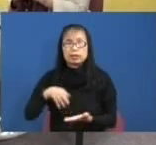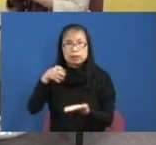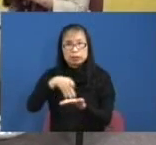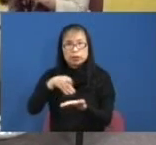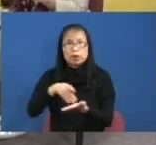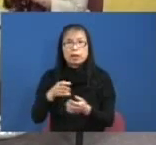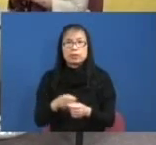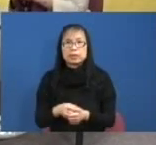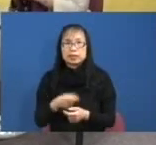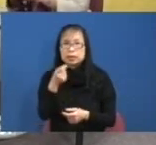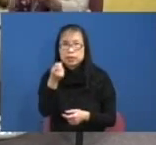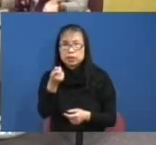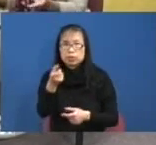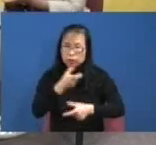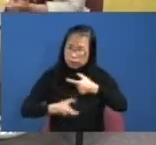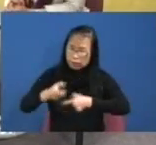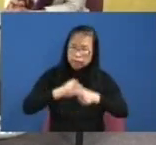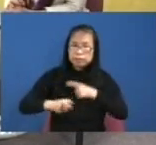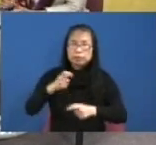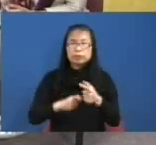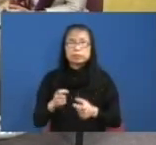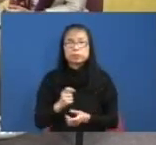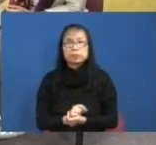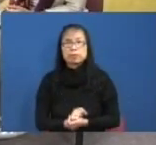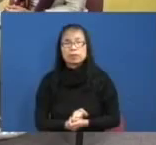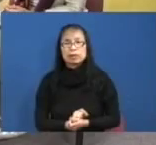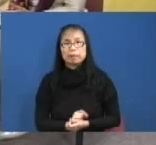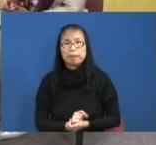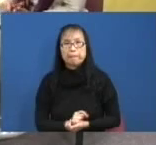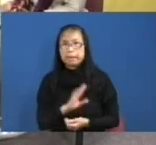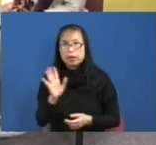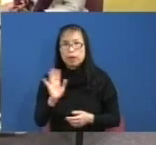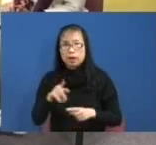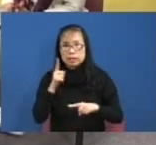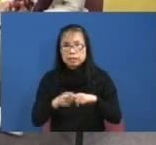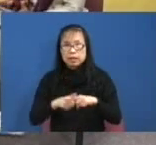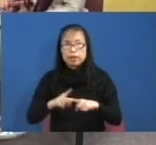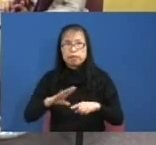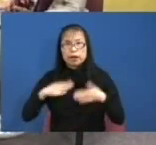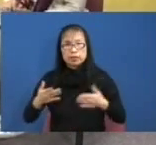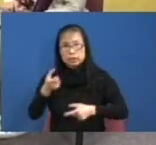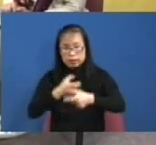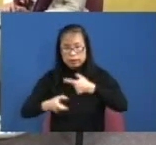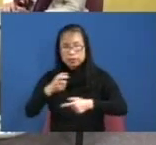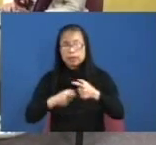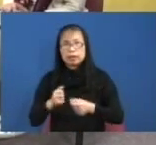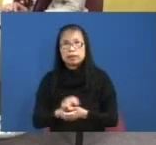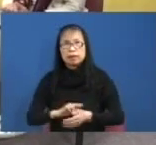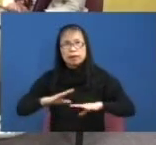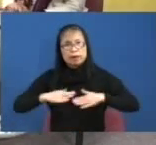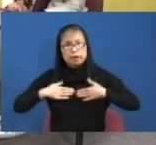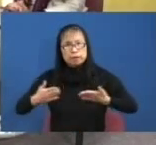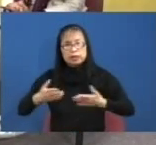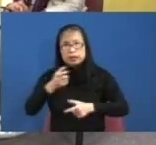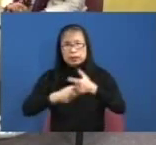啲小生意嘅行業咯，即係我諗都未必係即係真正反映曬嗰個經濟， 反映唔到個經濟